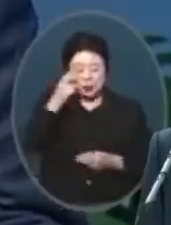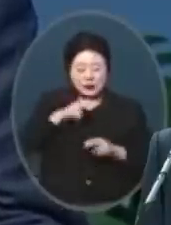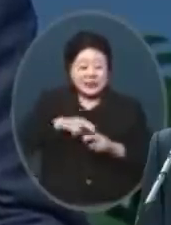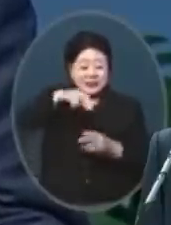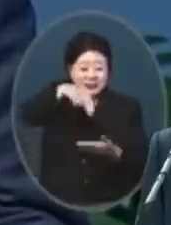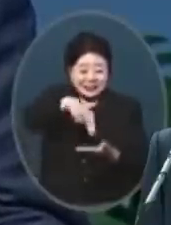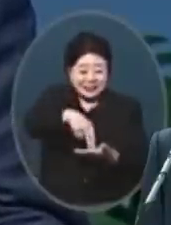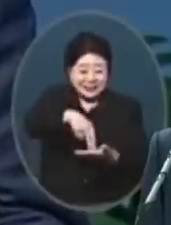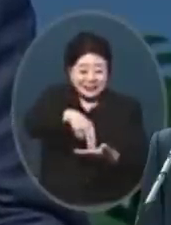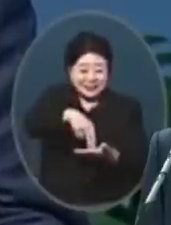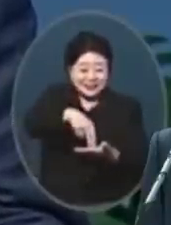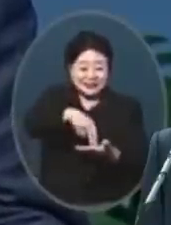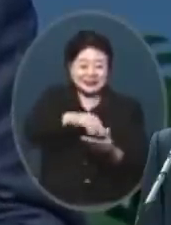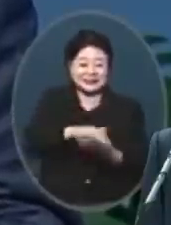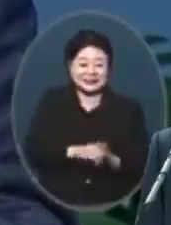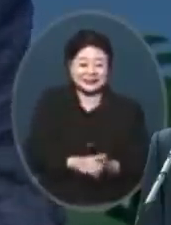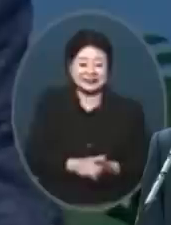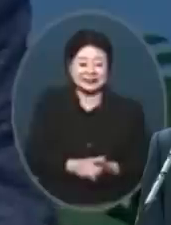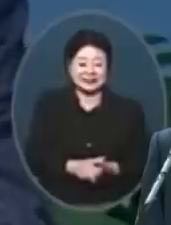일어나서